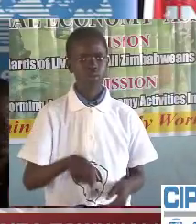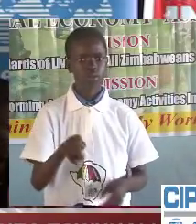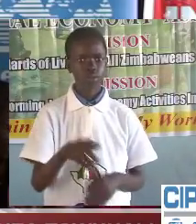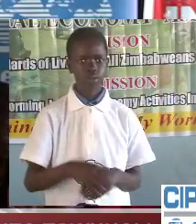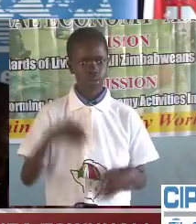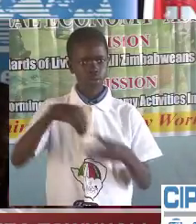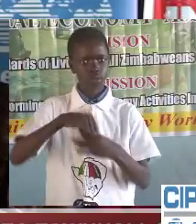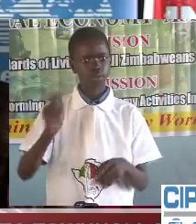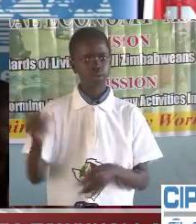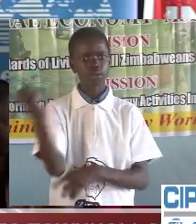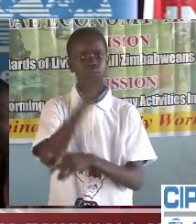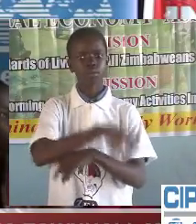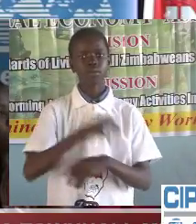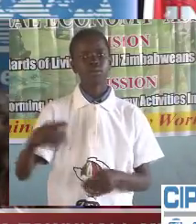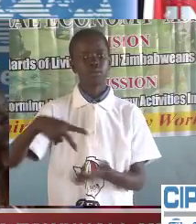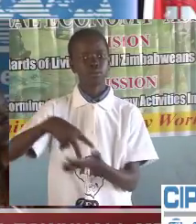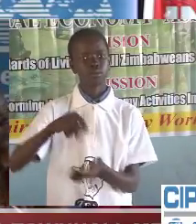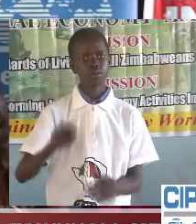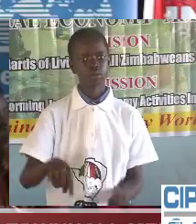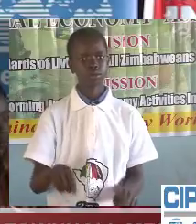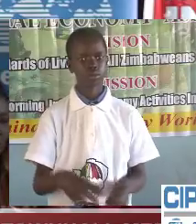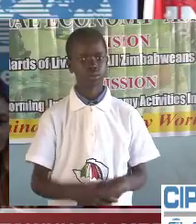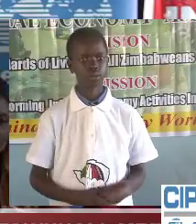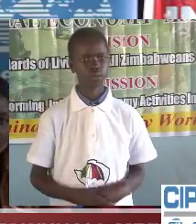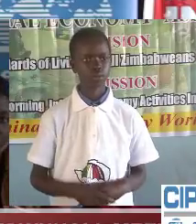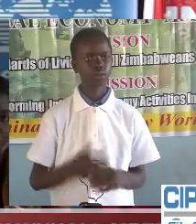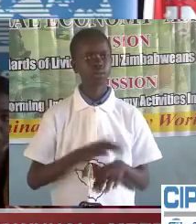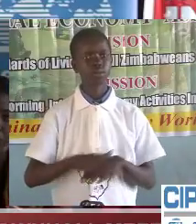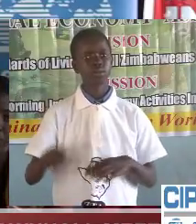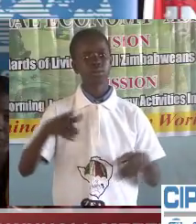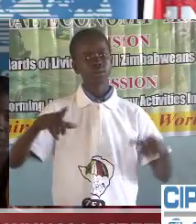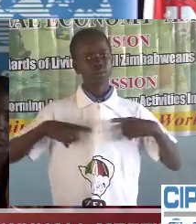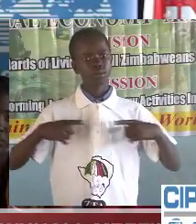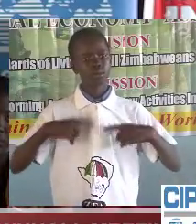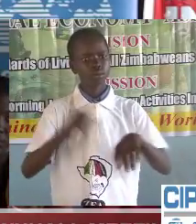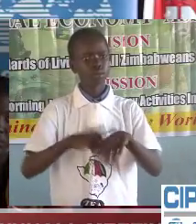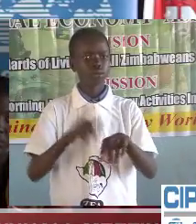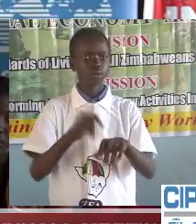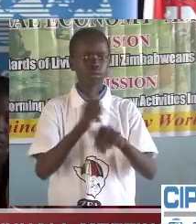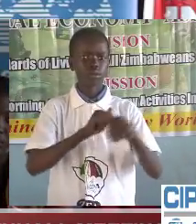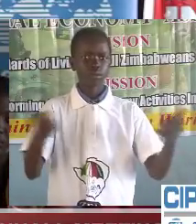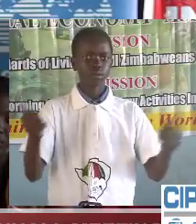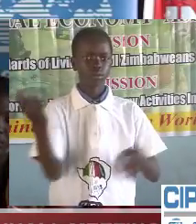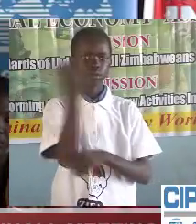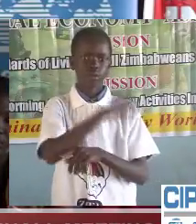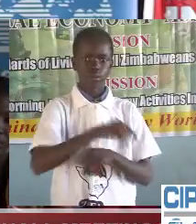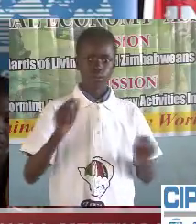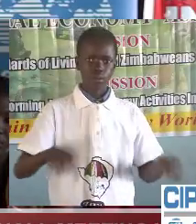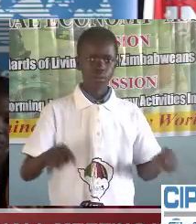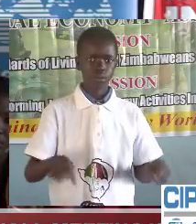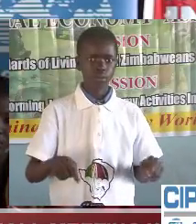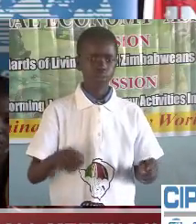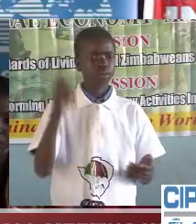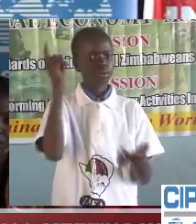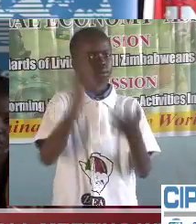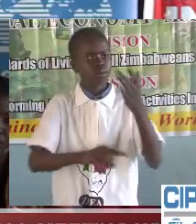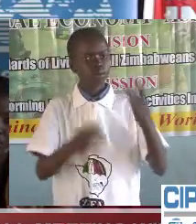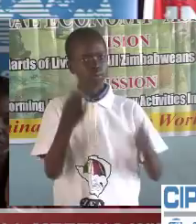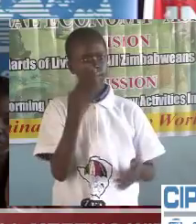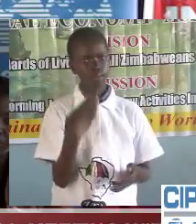pano zuva ranhasi. Saka tinovimba kuti tichava nenguva yakanaka pazuva ratichava naro. Tisati